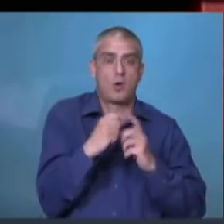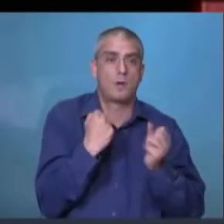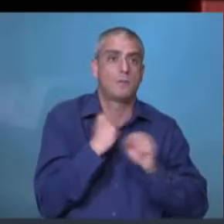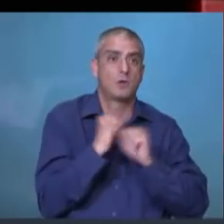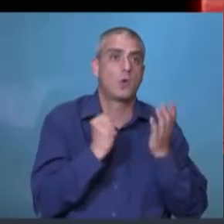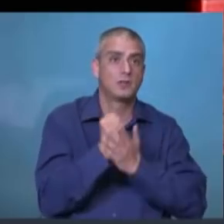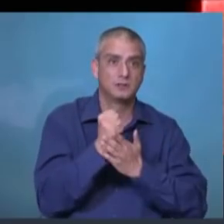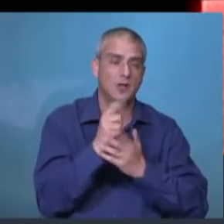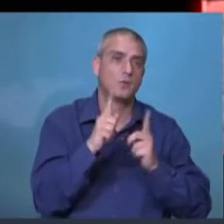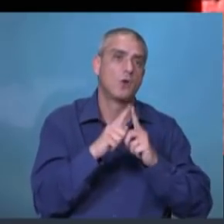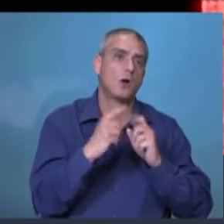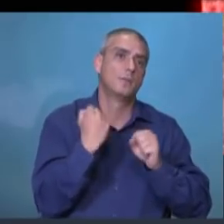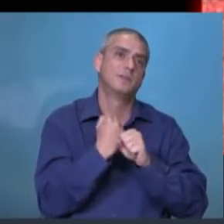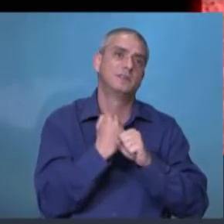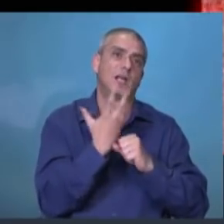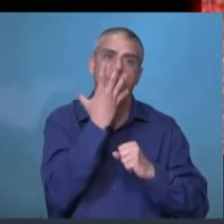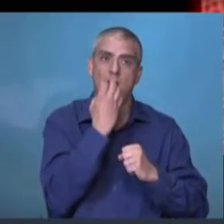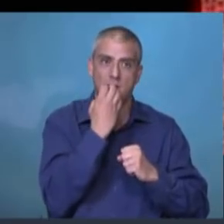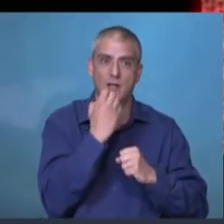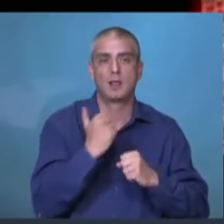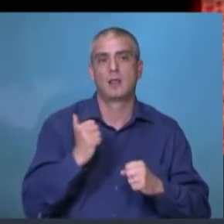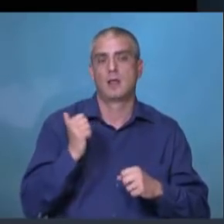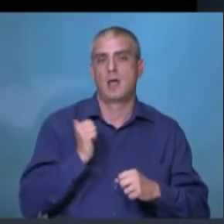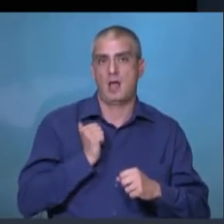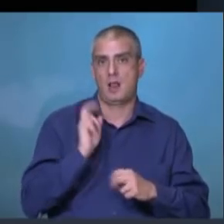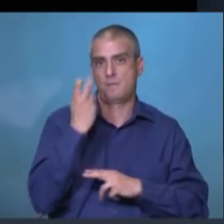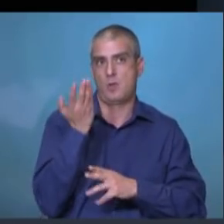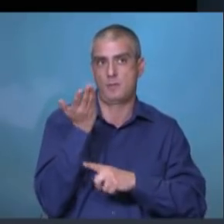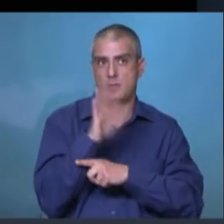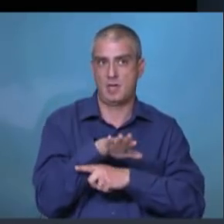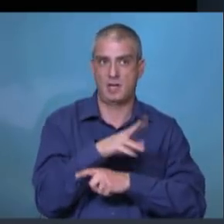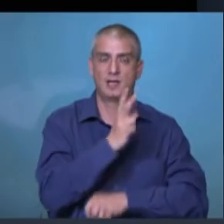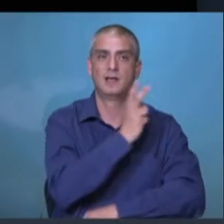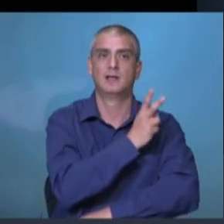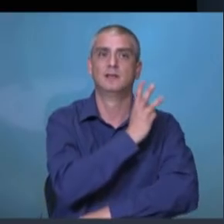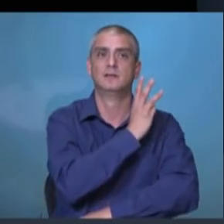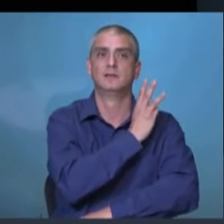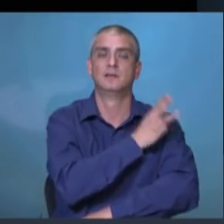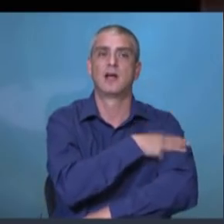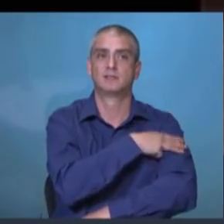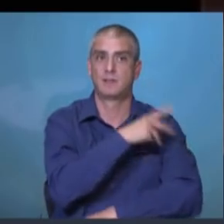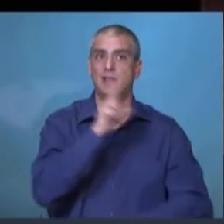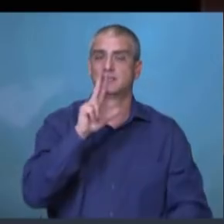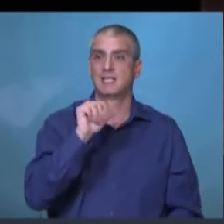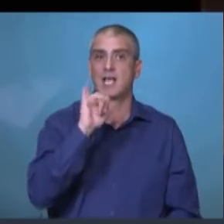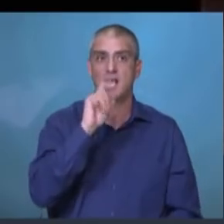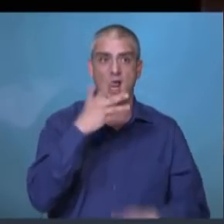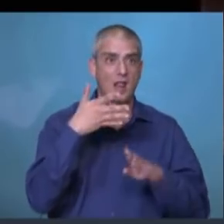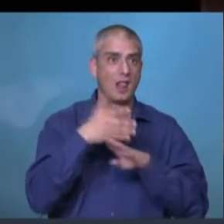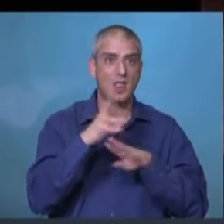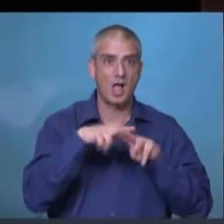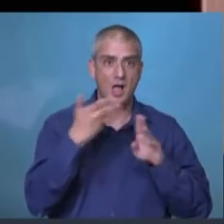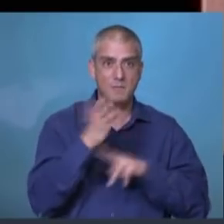מתברר כעת כאירוע מבצעי טרגי שבו נהרג חייל המילואים רב סמל ציקי אייל. נתיחה שלאחר